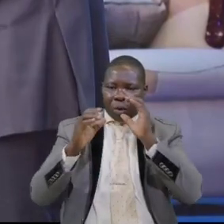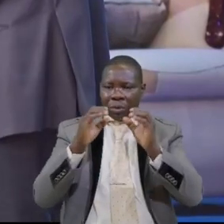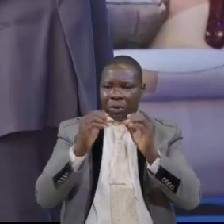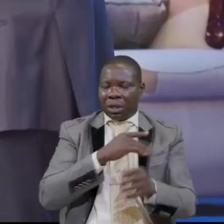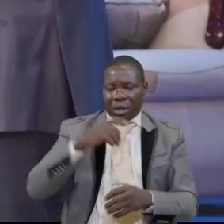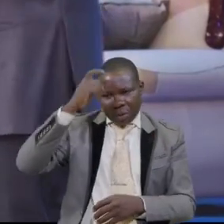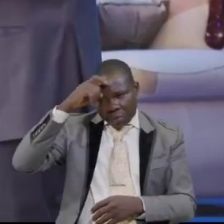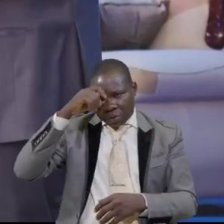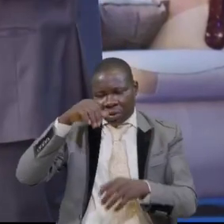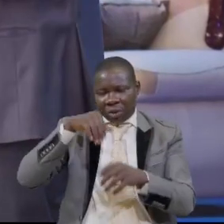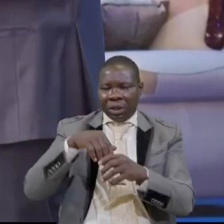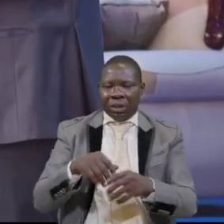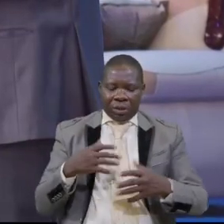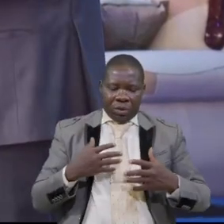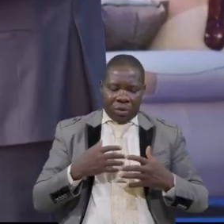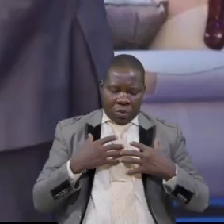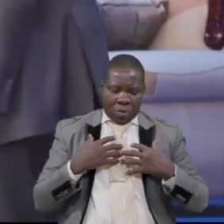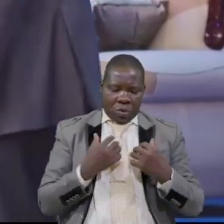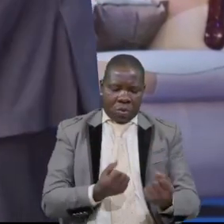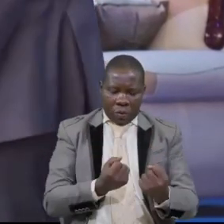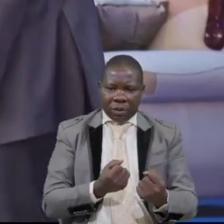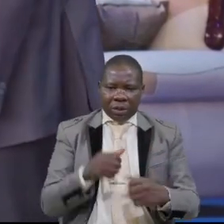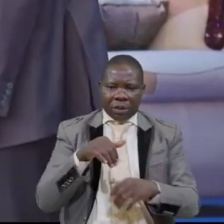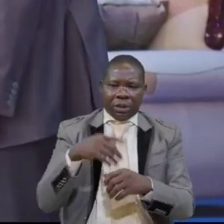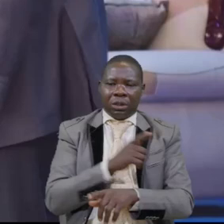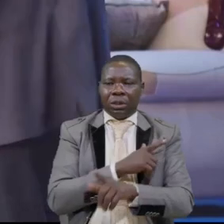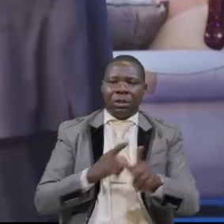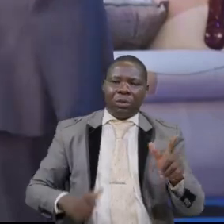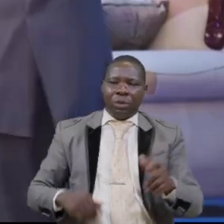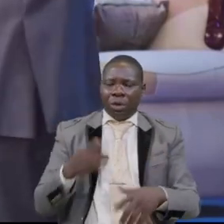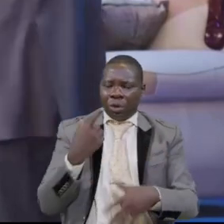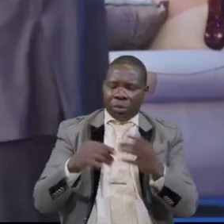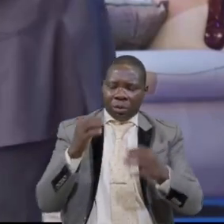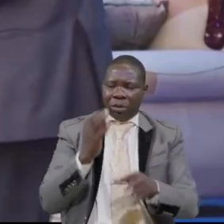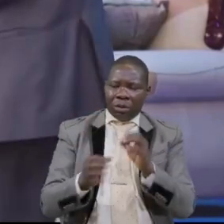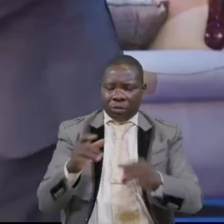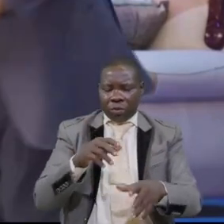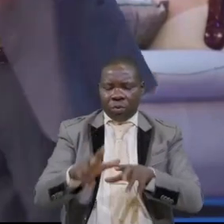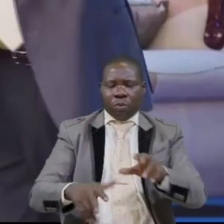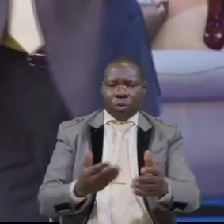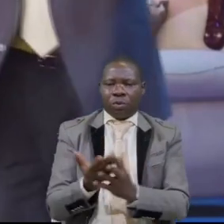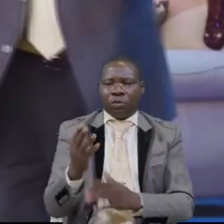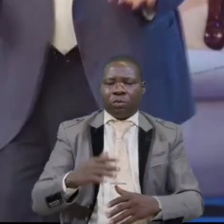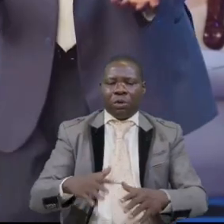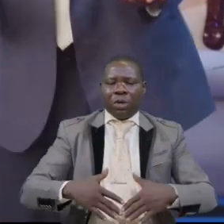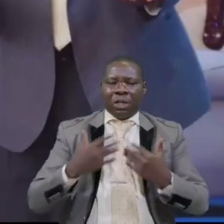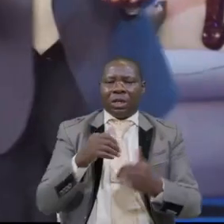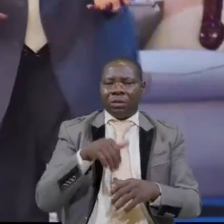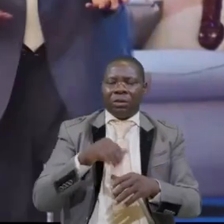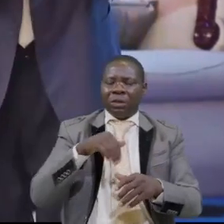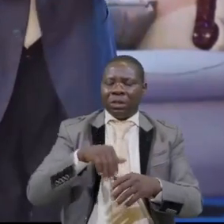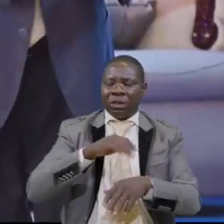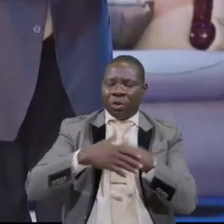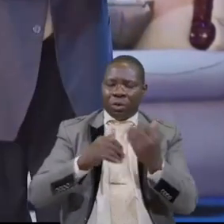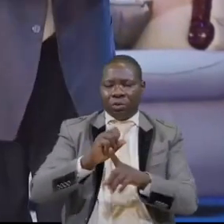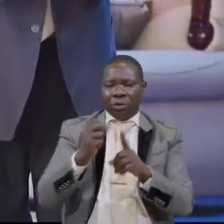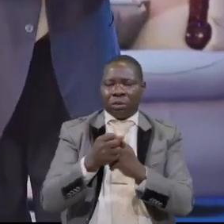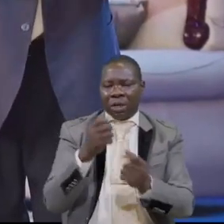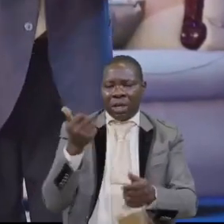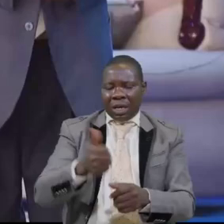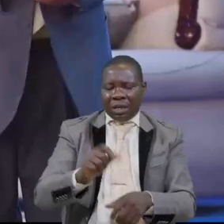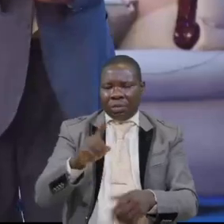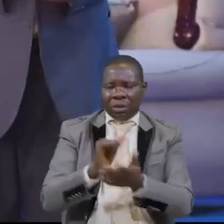la confiance en Dieu. Et s'il parcourait la vie, et dans toute situation de la vie, tout ce qu'il faisait, tous ceux avec qui il